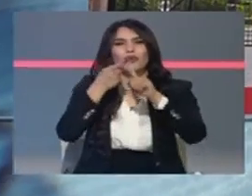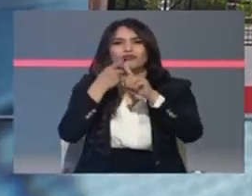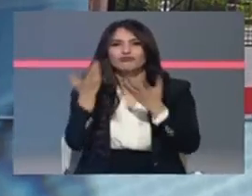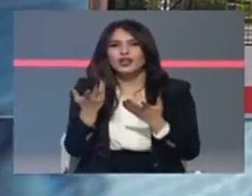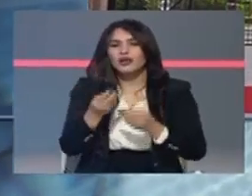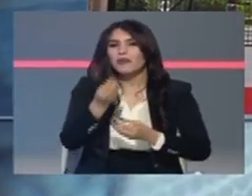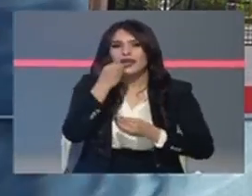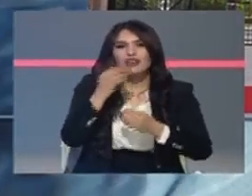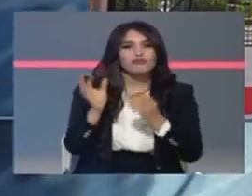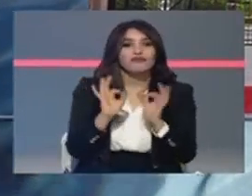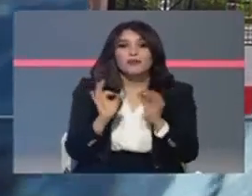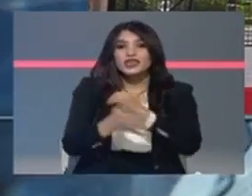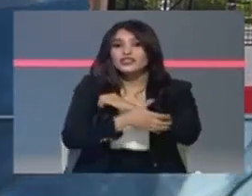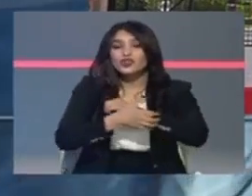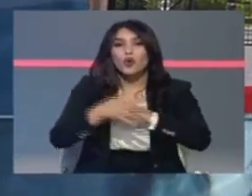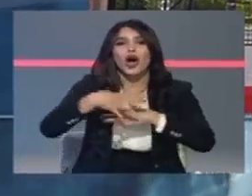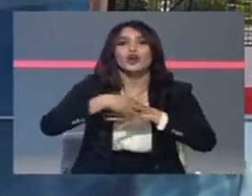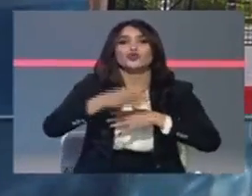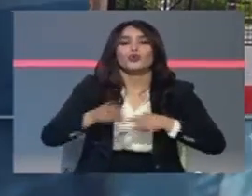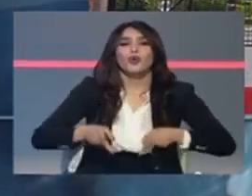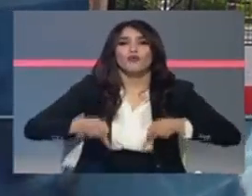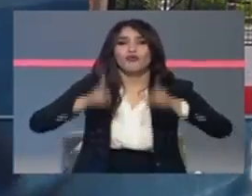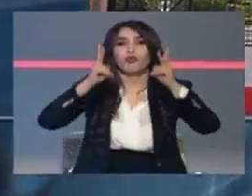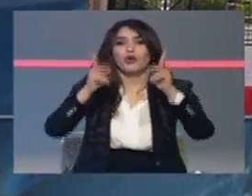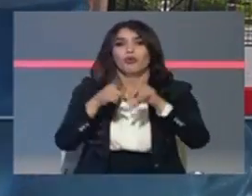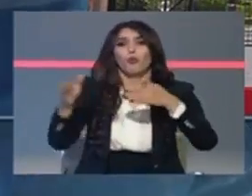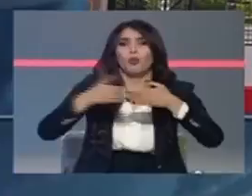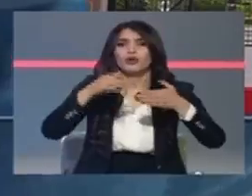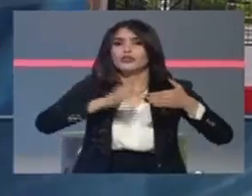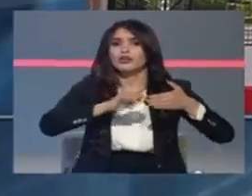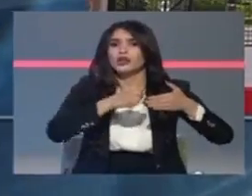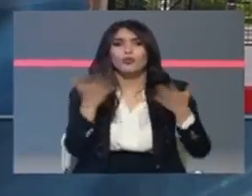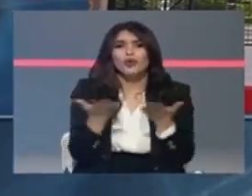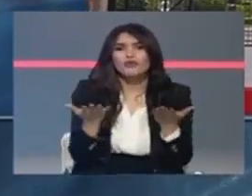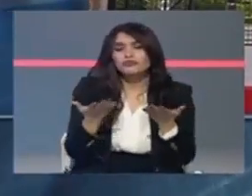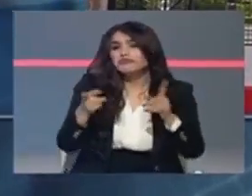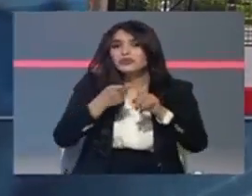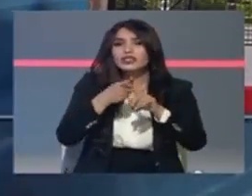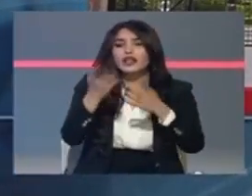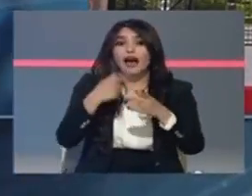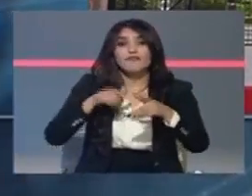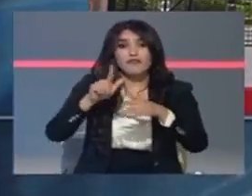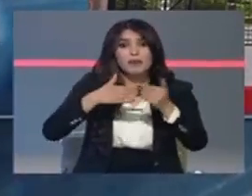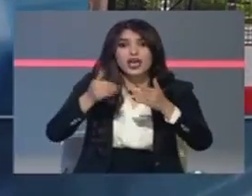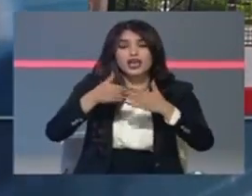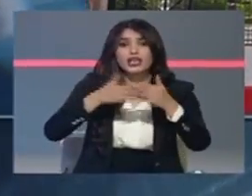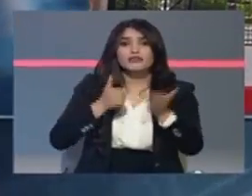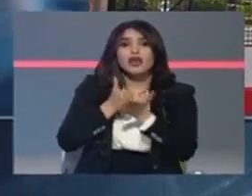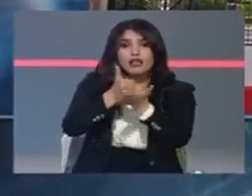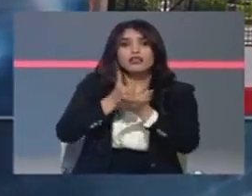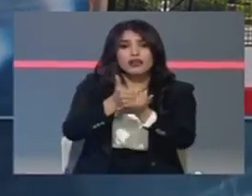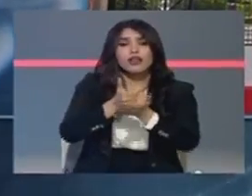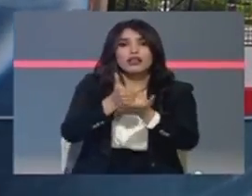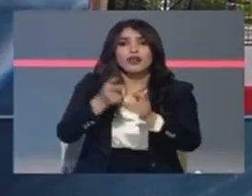والطلبة الذين غادروا ربما المبيتات الجامعية بسبب إغلاقها؟ وهل لديكم الإمكانات اللازمة لتقديم